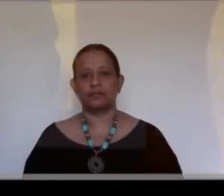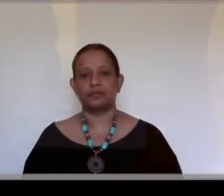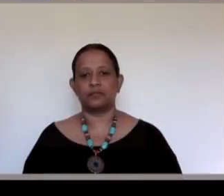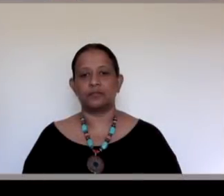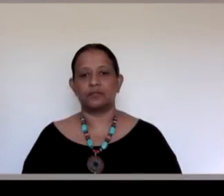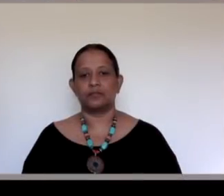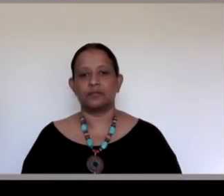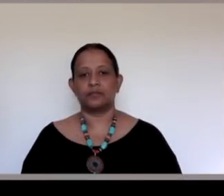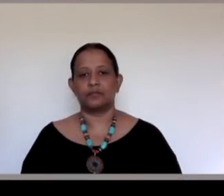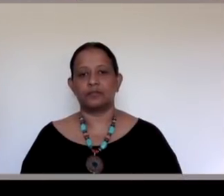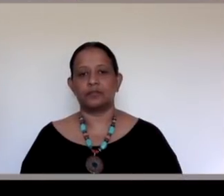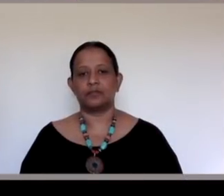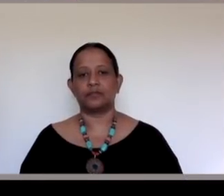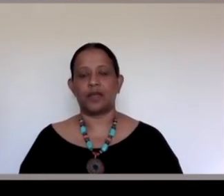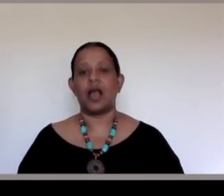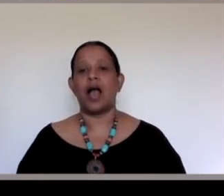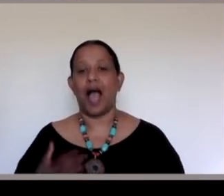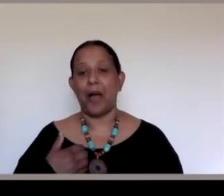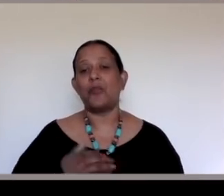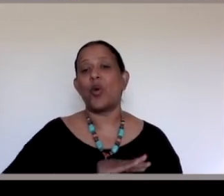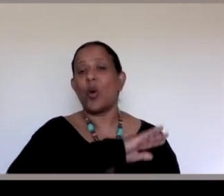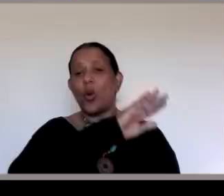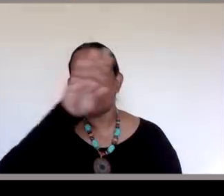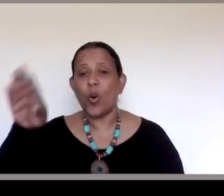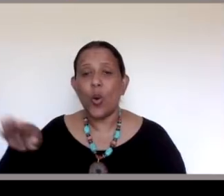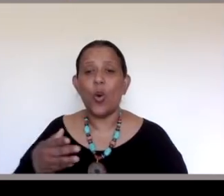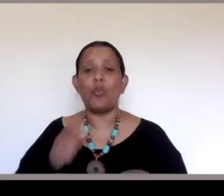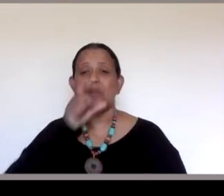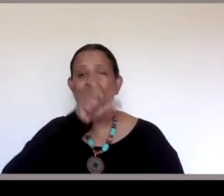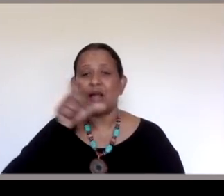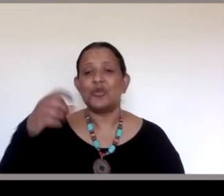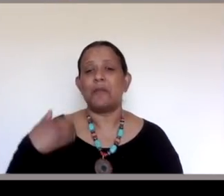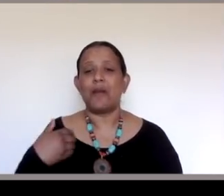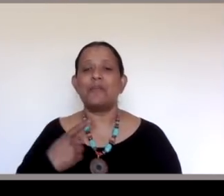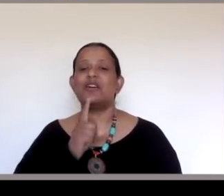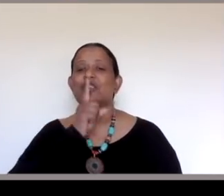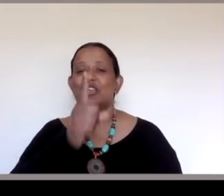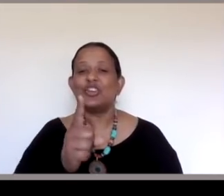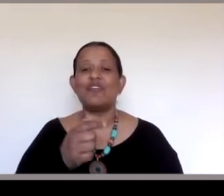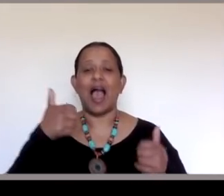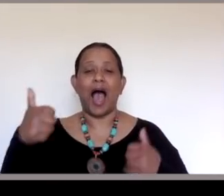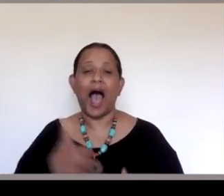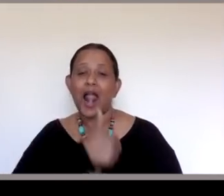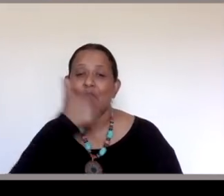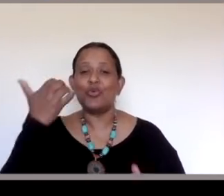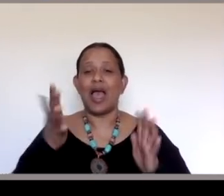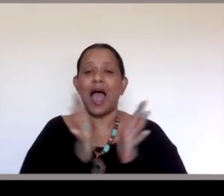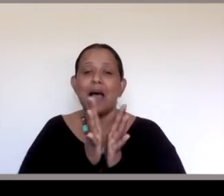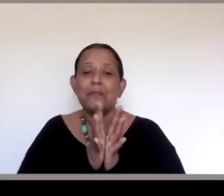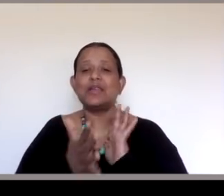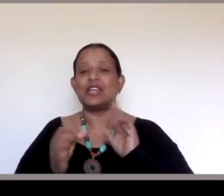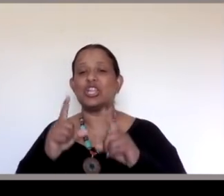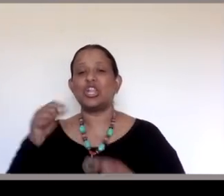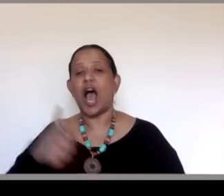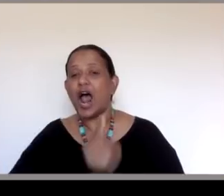ඔබ සැම දෙනාටම ආශිර්වාදමත් නව වසරක් වේවා. උඹල අනේවරුකම ආශිර්වදිකපට පුදු වරඩම් උණ්ඩාහටොම්. 2020 වසරේ